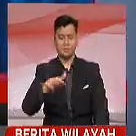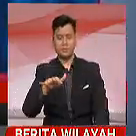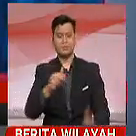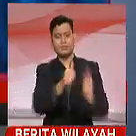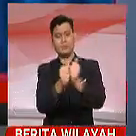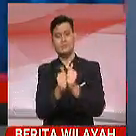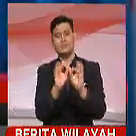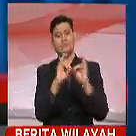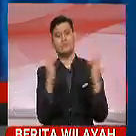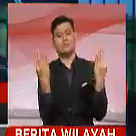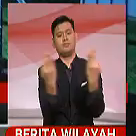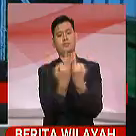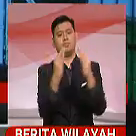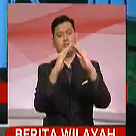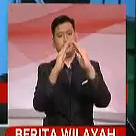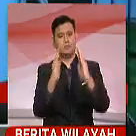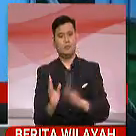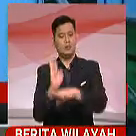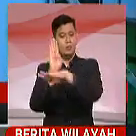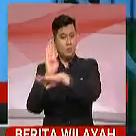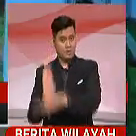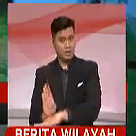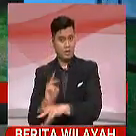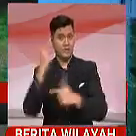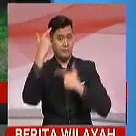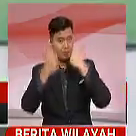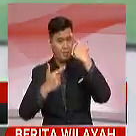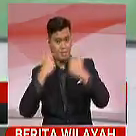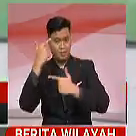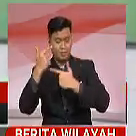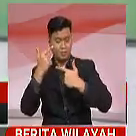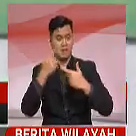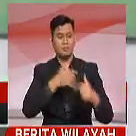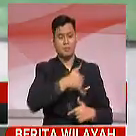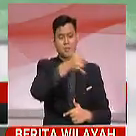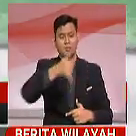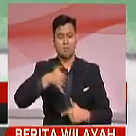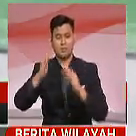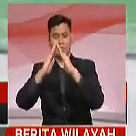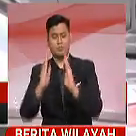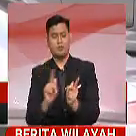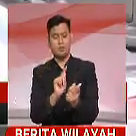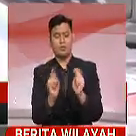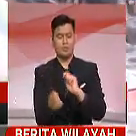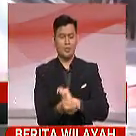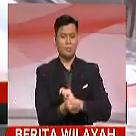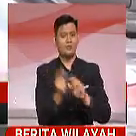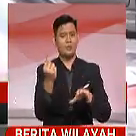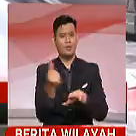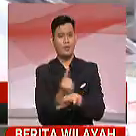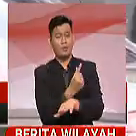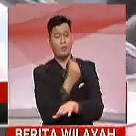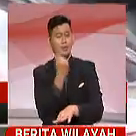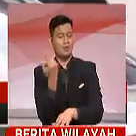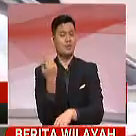bersama keluarga di rumah, malah budaya kunjung-mengunjung kini berubah kepada platform lain seperti panggilan video